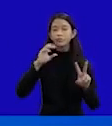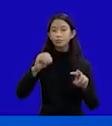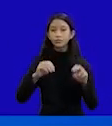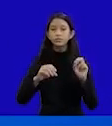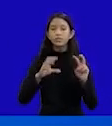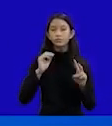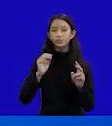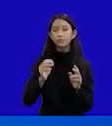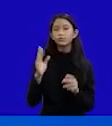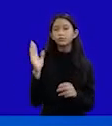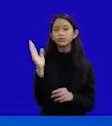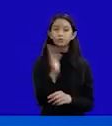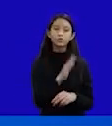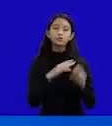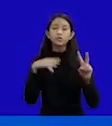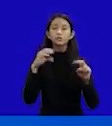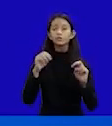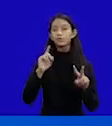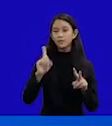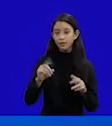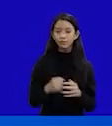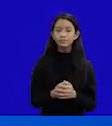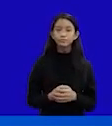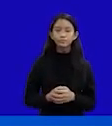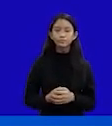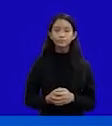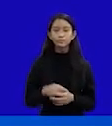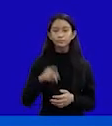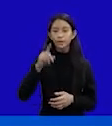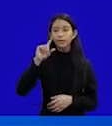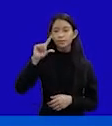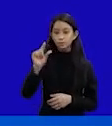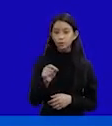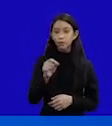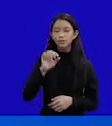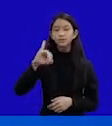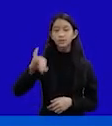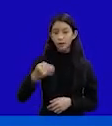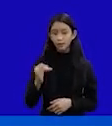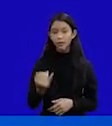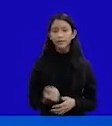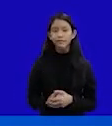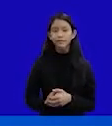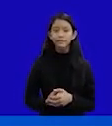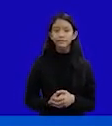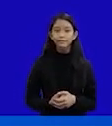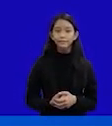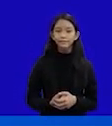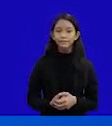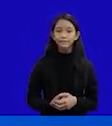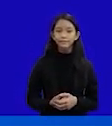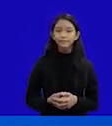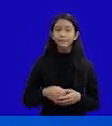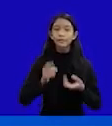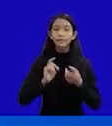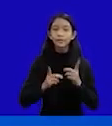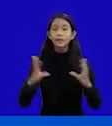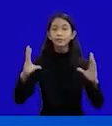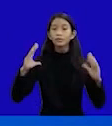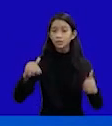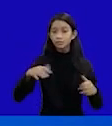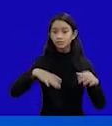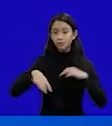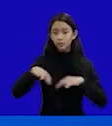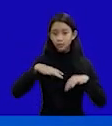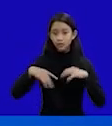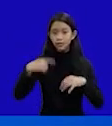Januari 2021 jadi daerah dan sekolah diharapkan dari sekarang sampai sekarang kalau siap